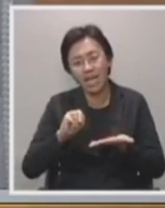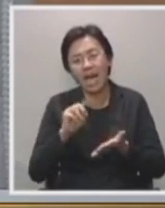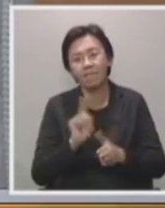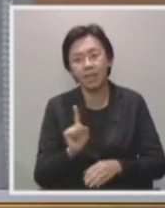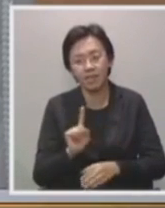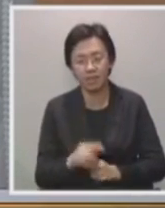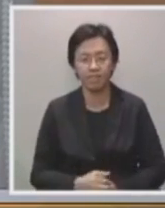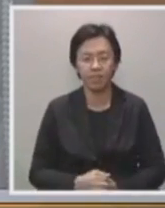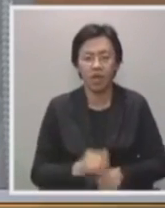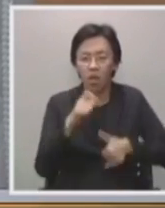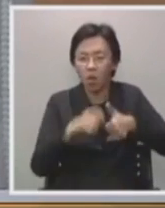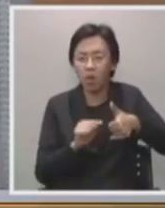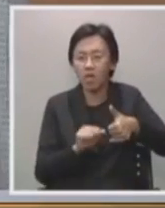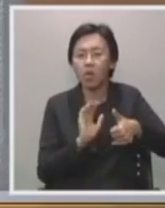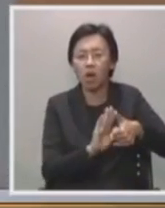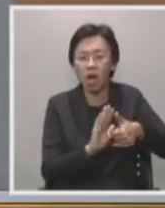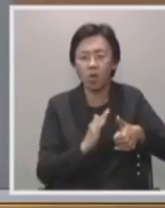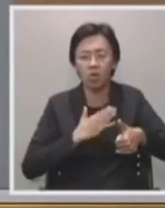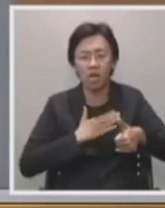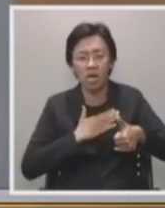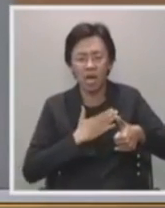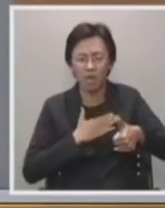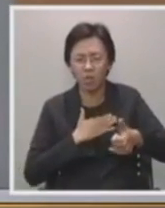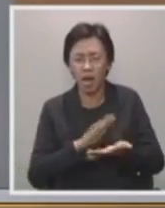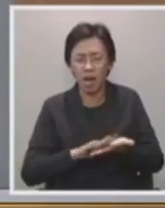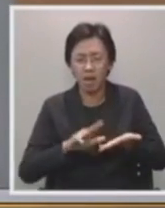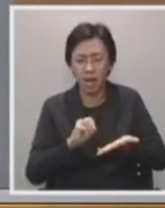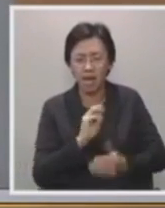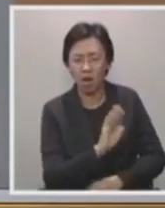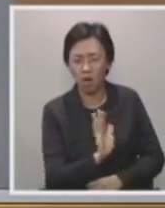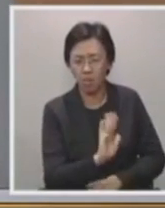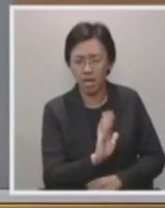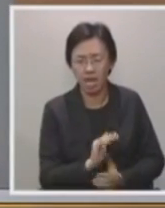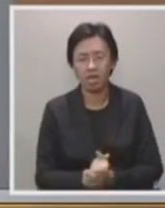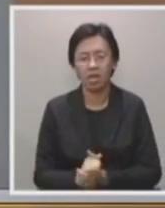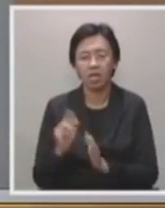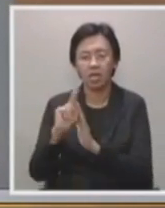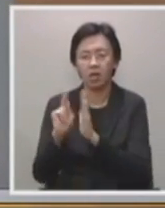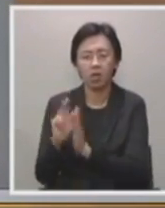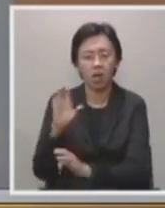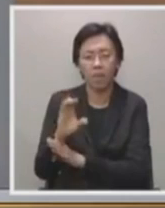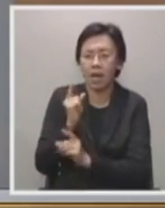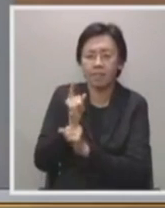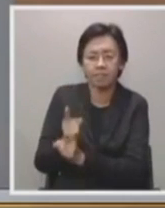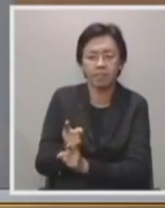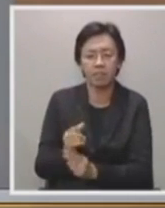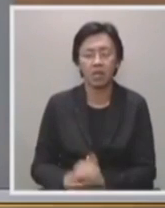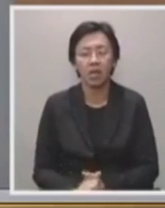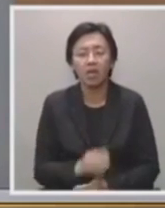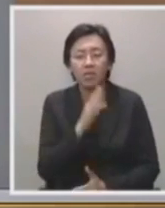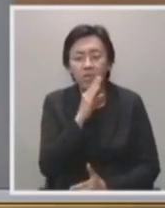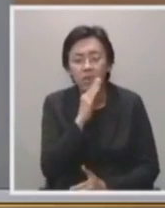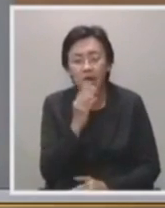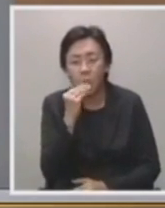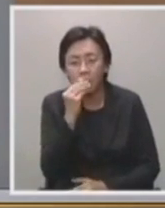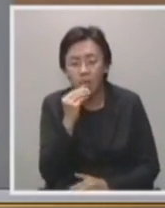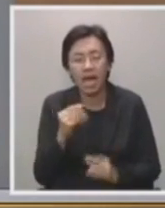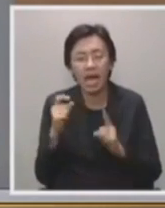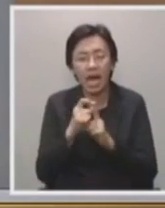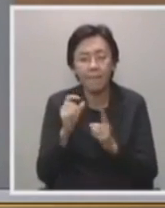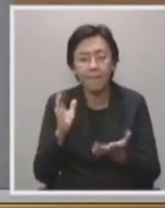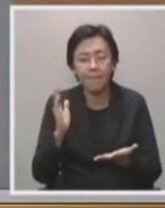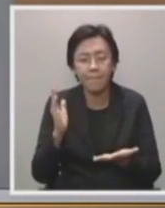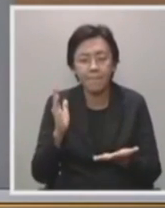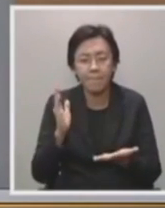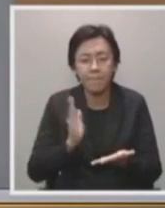เป็นอย่างไรเป็นคนนั้นเราจะไปคุมถึงมารยาทไม่ได้เราคุมได้อย่างเดียวคือตามข้อบังคับครับถ้าไปเรียกท่านนายกว่าใช้สรรพนาม